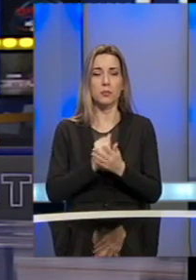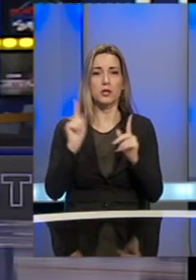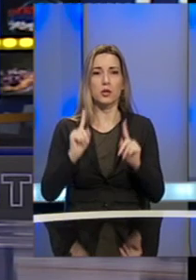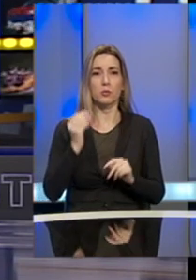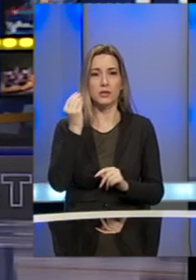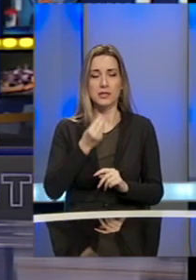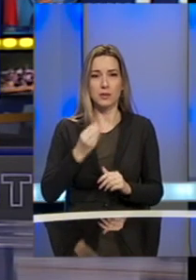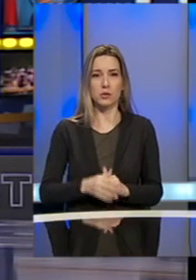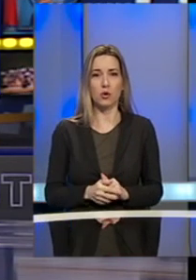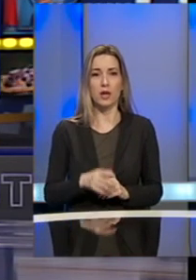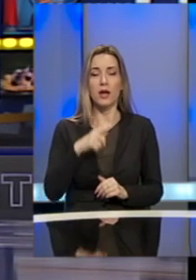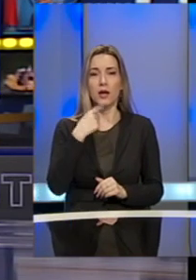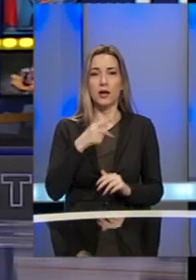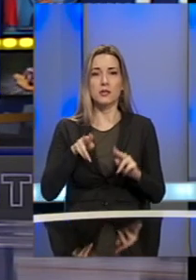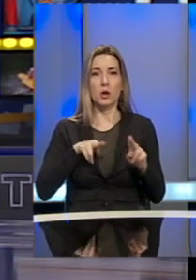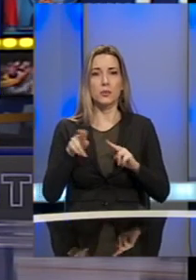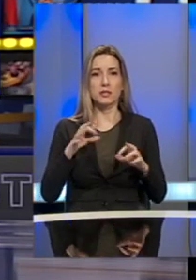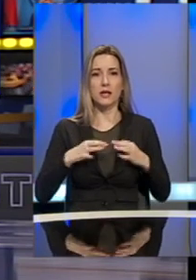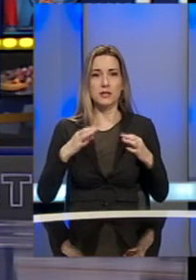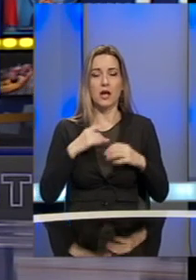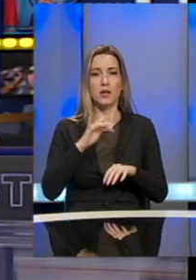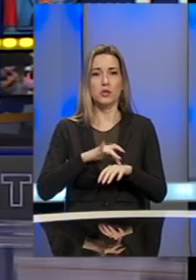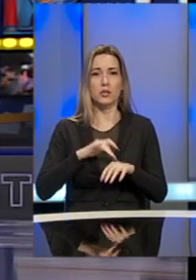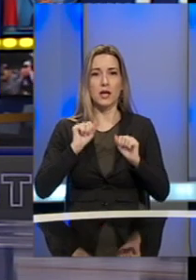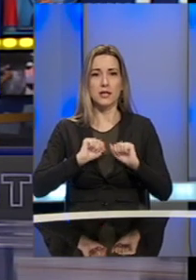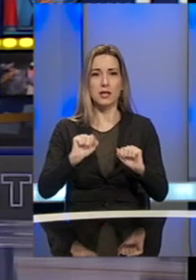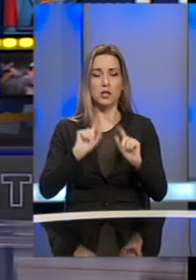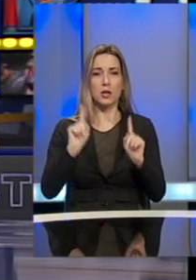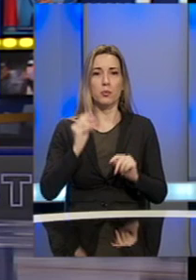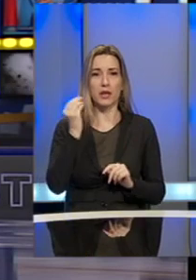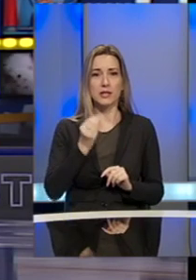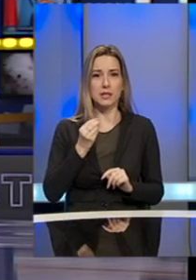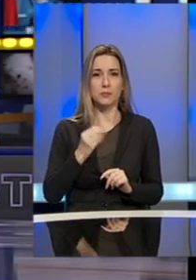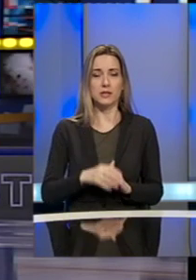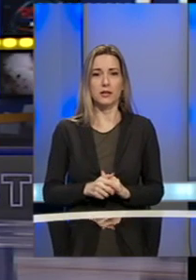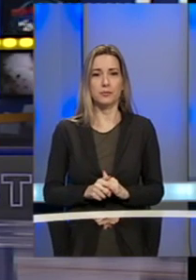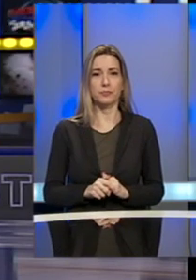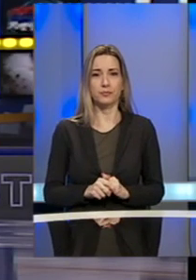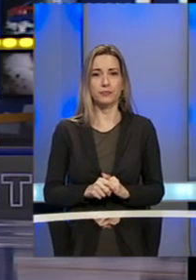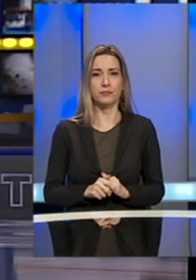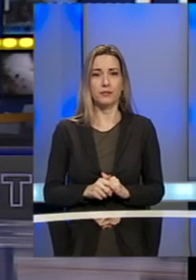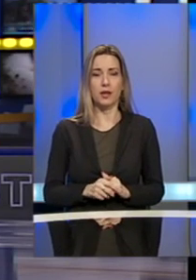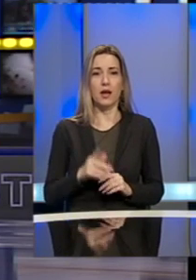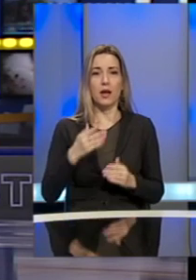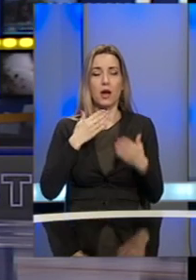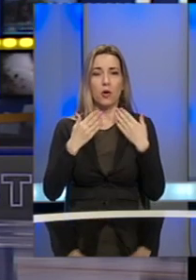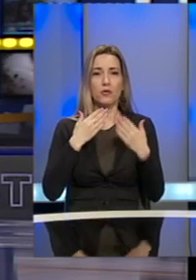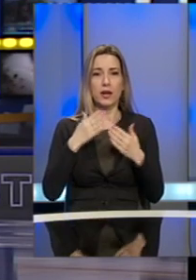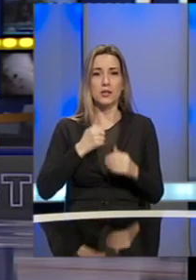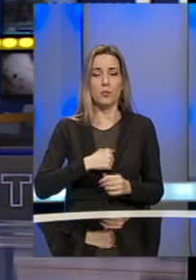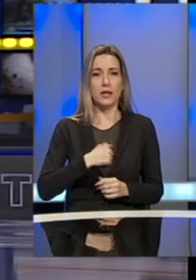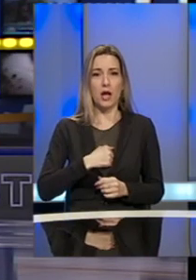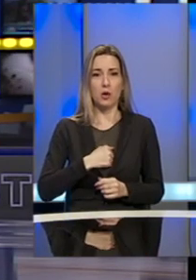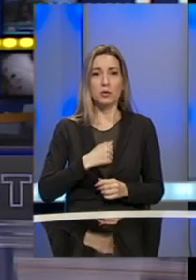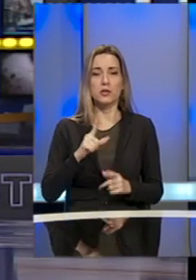Republici Srpskoj, kazao je ministar zdravlja i socijalne zaštite Republike Srpske Alen Šeranić na preskonferenciji u Banja